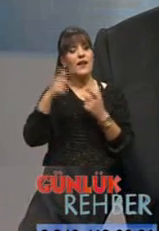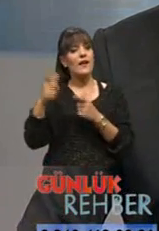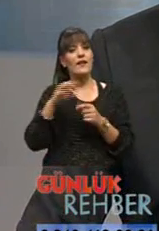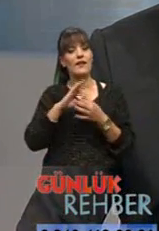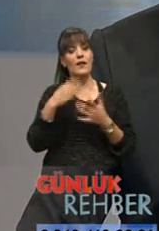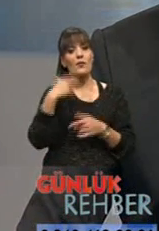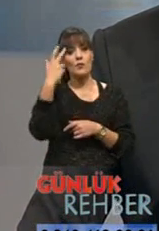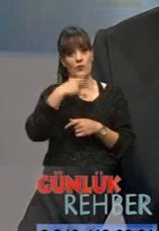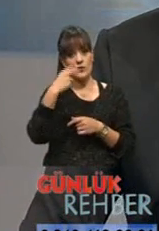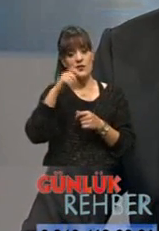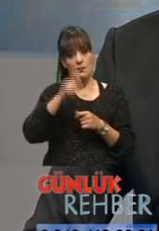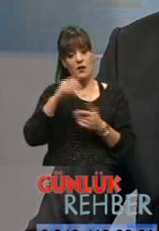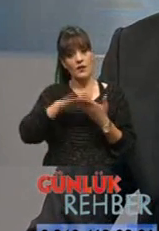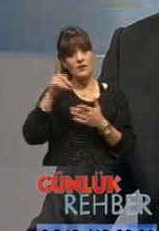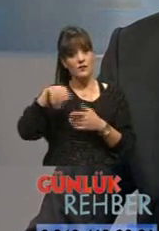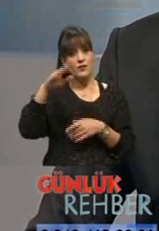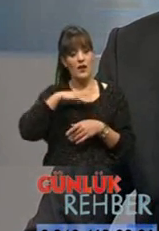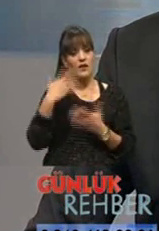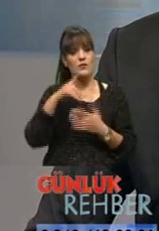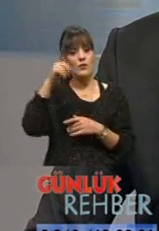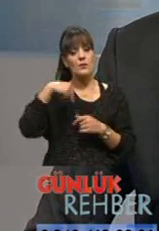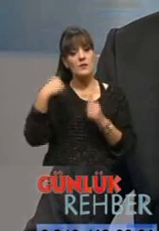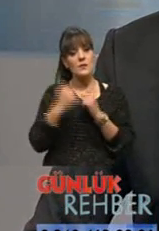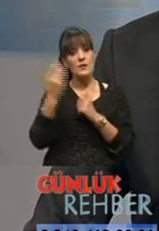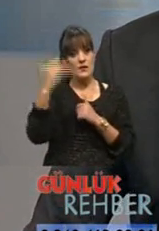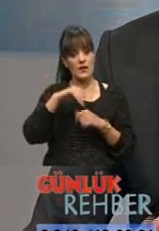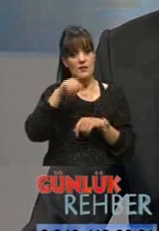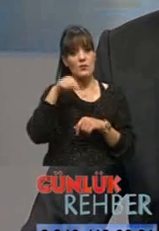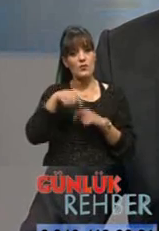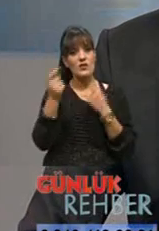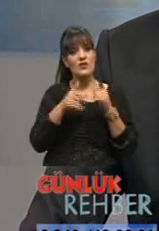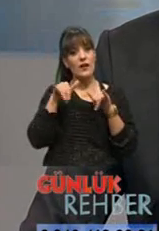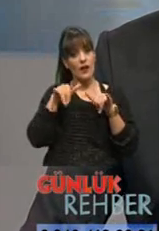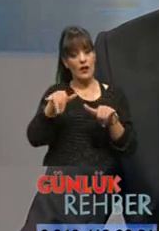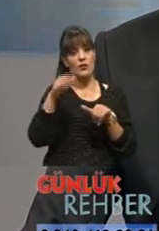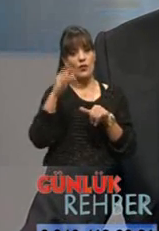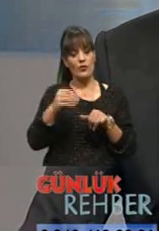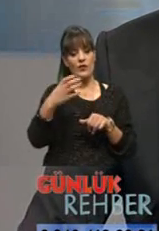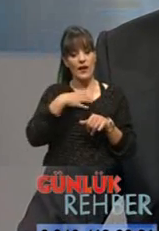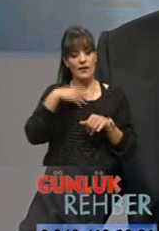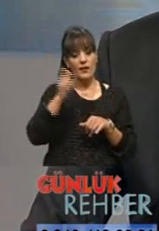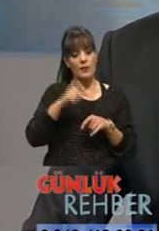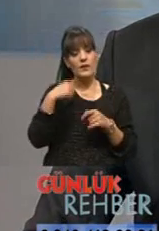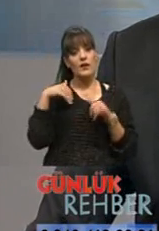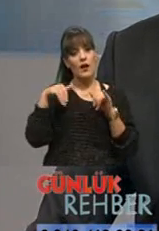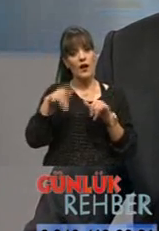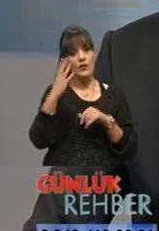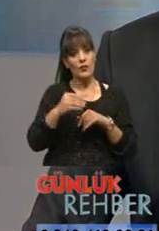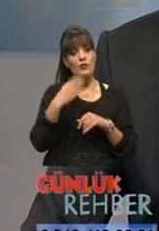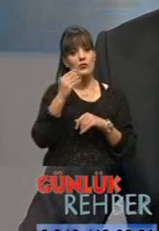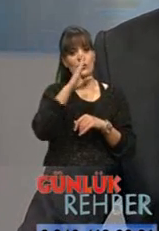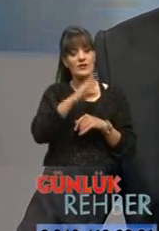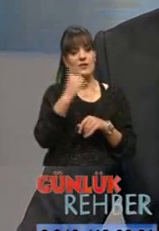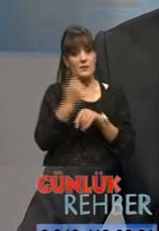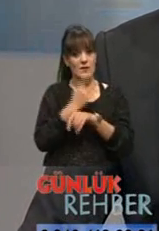Tabii müzisyen arkadaşlarımız da var. Aslında onlar bizim yanımıza geldiği zaman bu işin aynı olduğunu, kendi yaptıklarıyla aynı olduğunu, çok